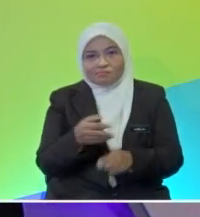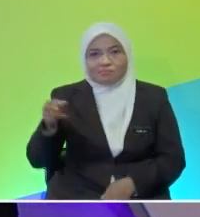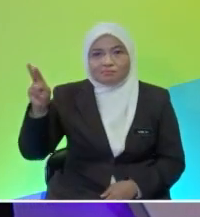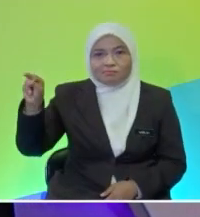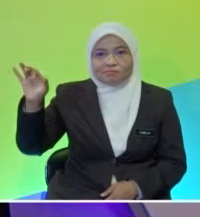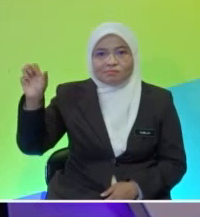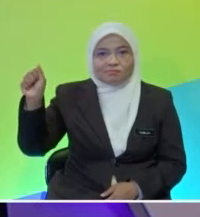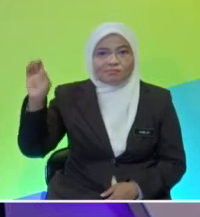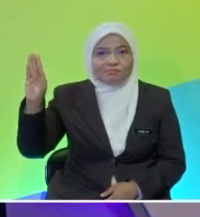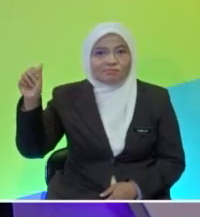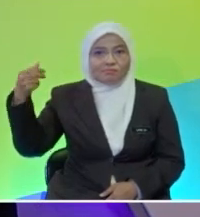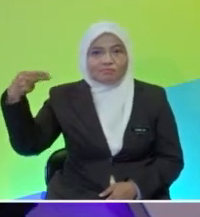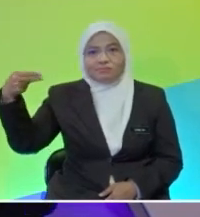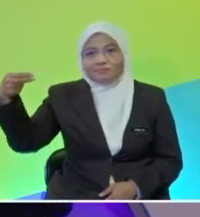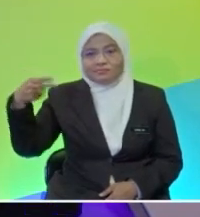pengukuran